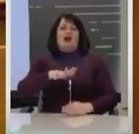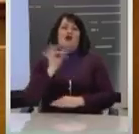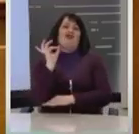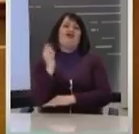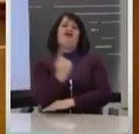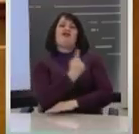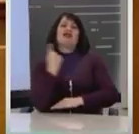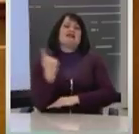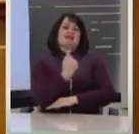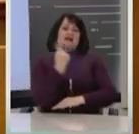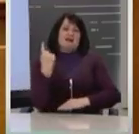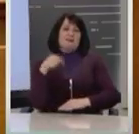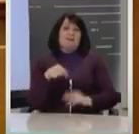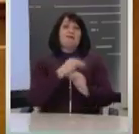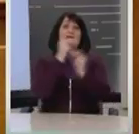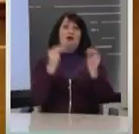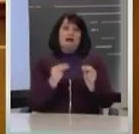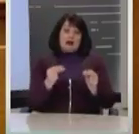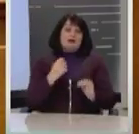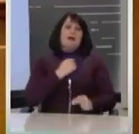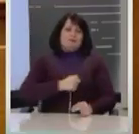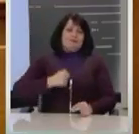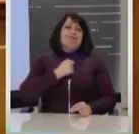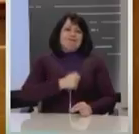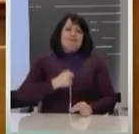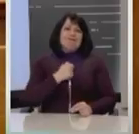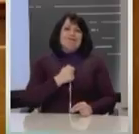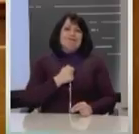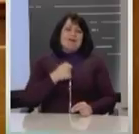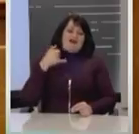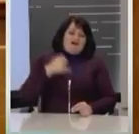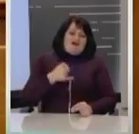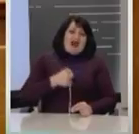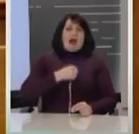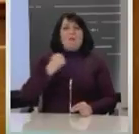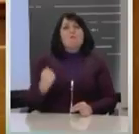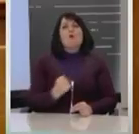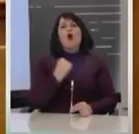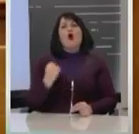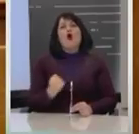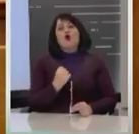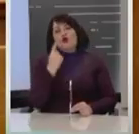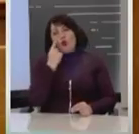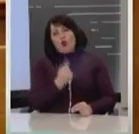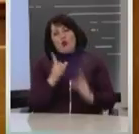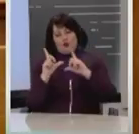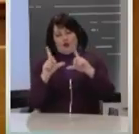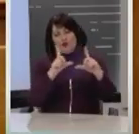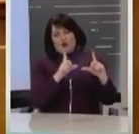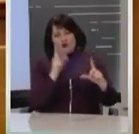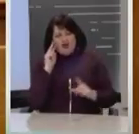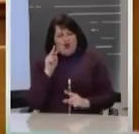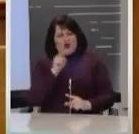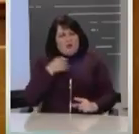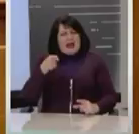Και το τίμημα στην προκειμένη περίπτωση είναι μεγάλο, πόνος είναι βαθύς. Οι εικόνες που αντίκρισα